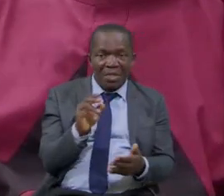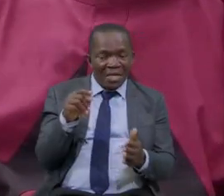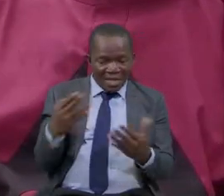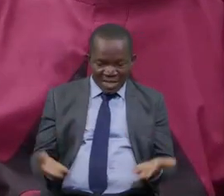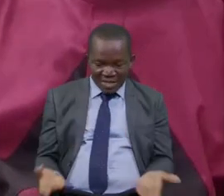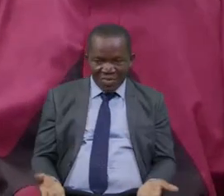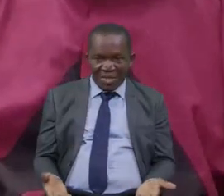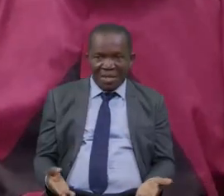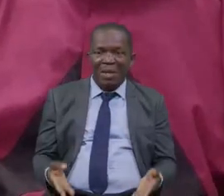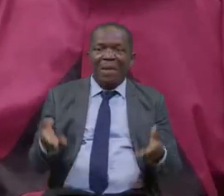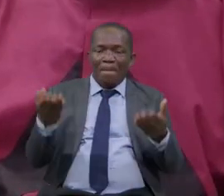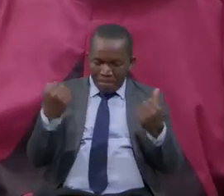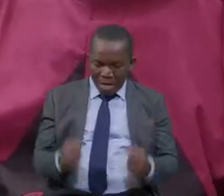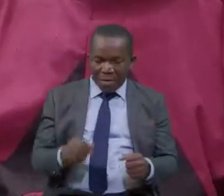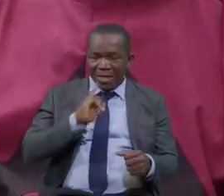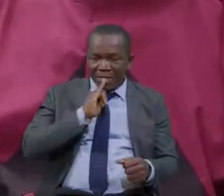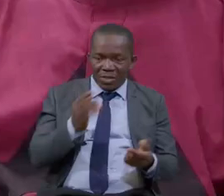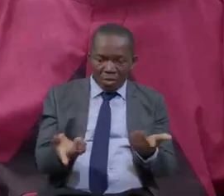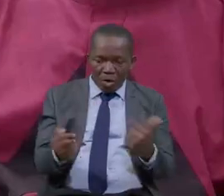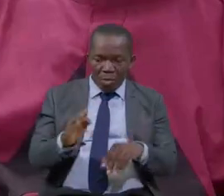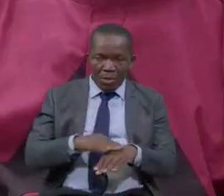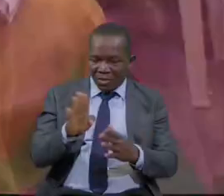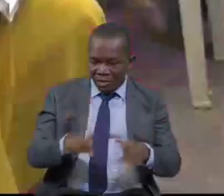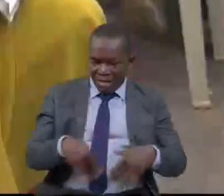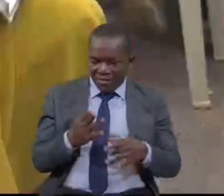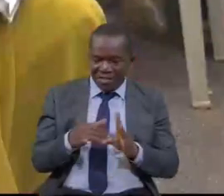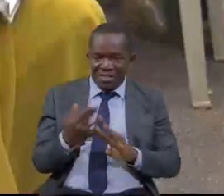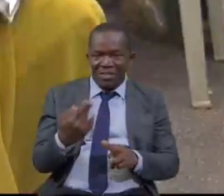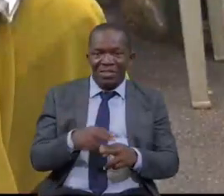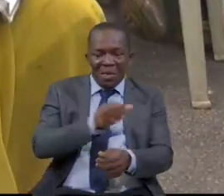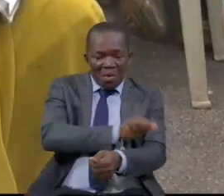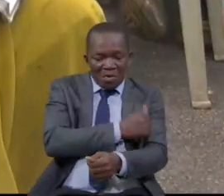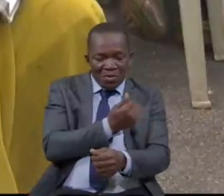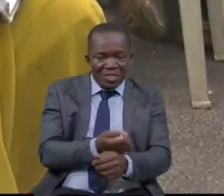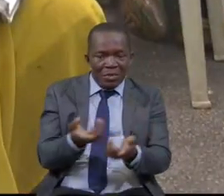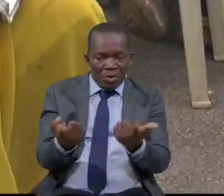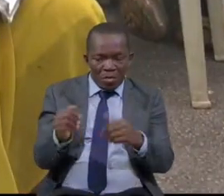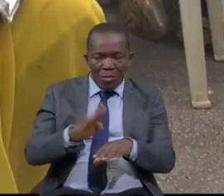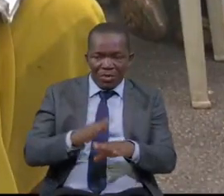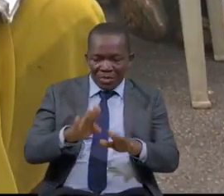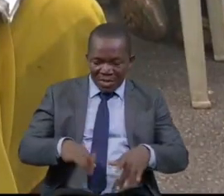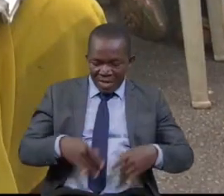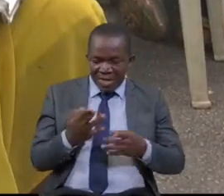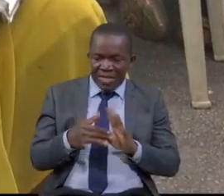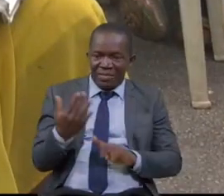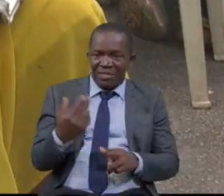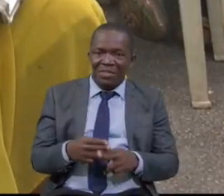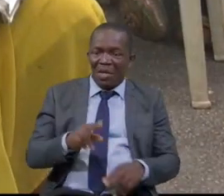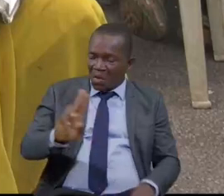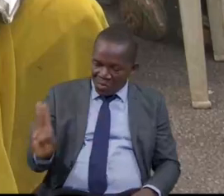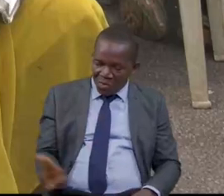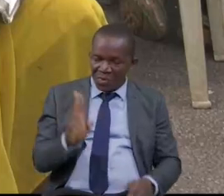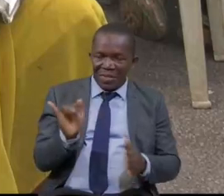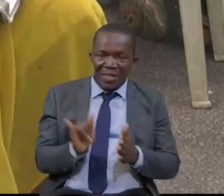Et la puissance te parvient. L'autorité te parvient. Utilise la puissance qu'il